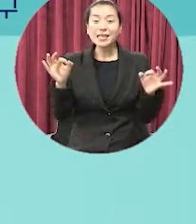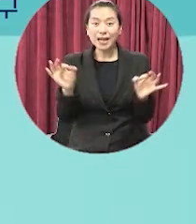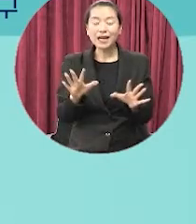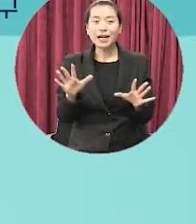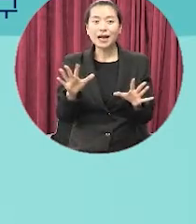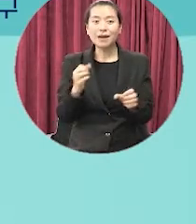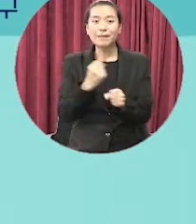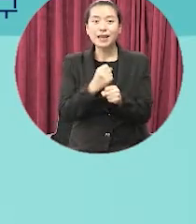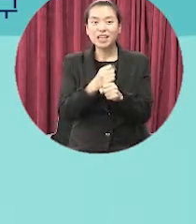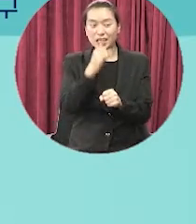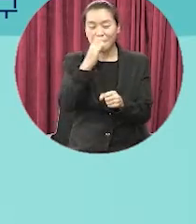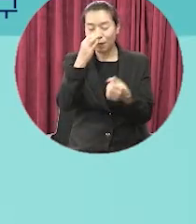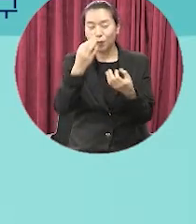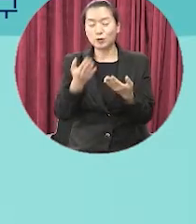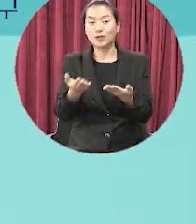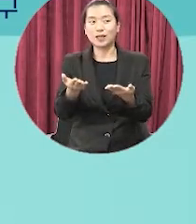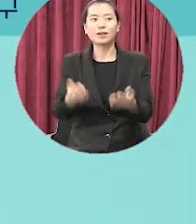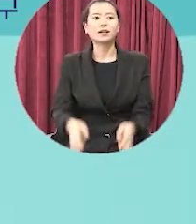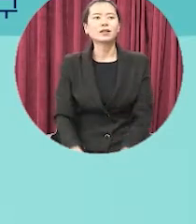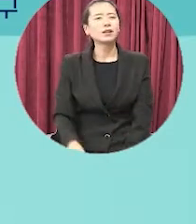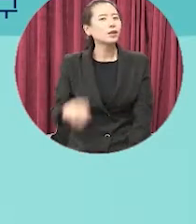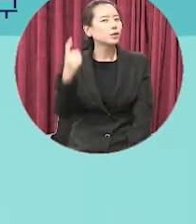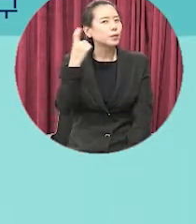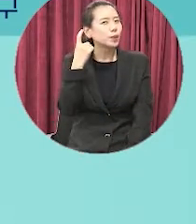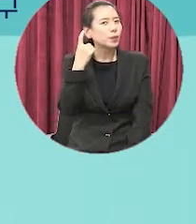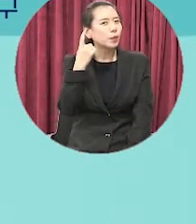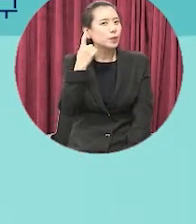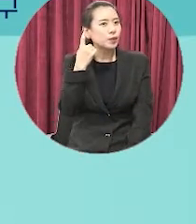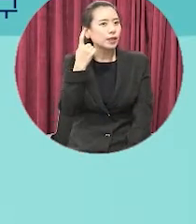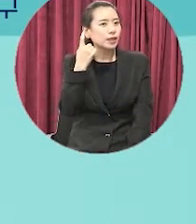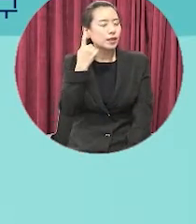중간중간 스키 파면서 보여드리겠습니다 이암 악 소리가